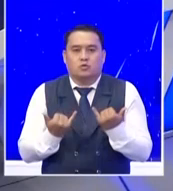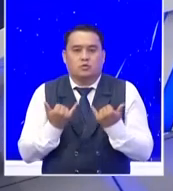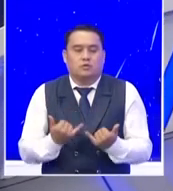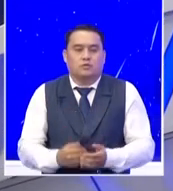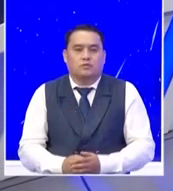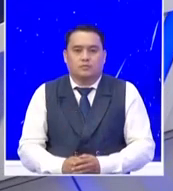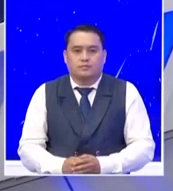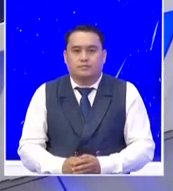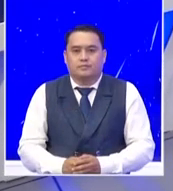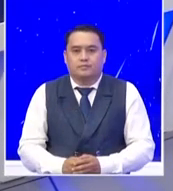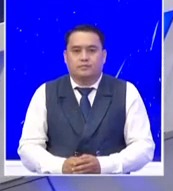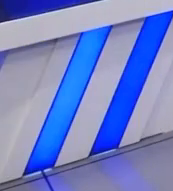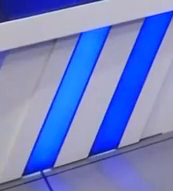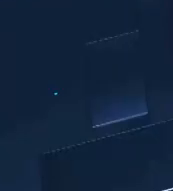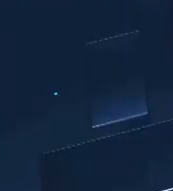көрермен, бүгінгі көретіндеріңіз.